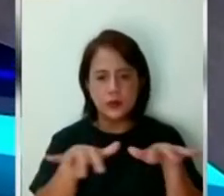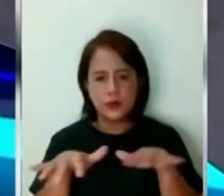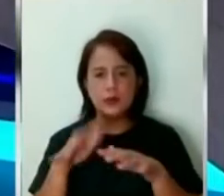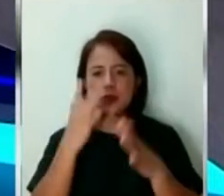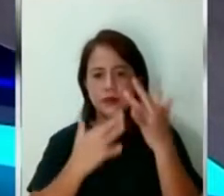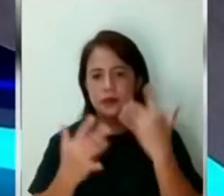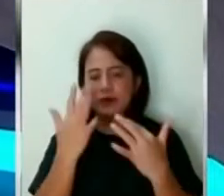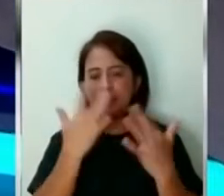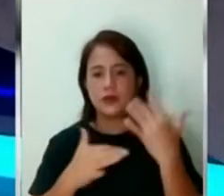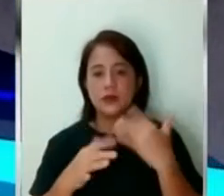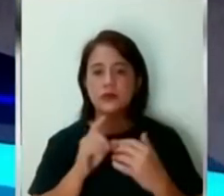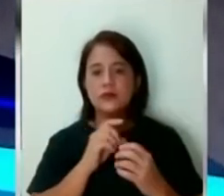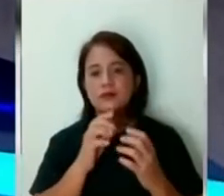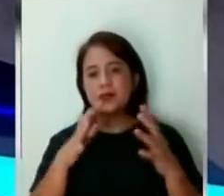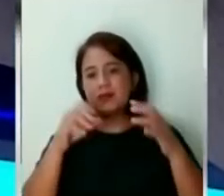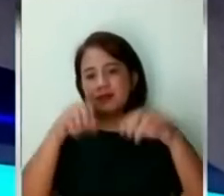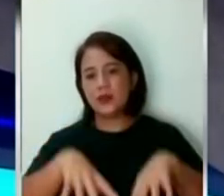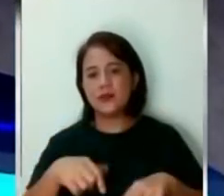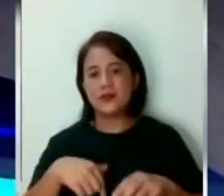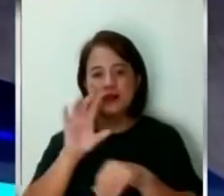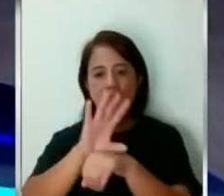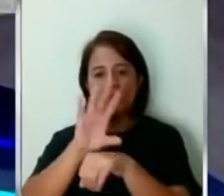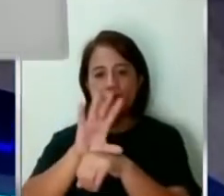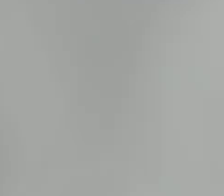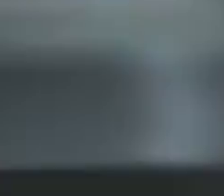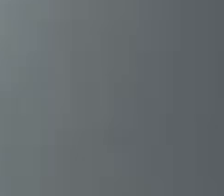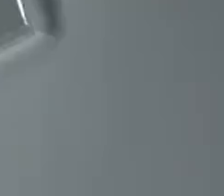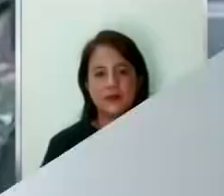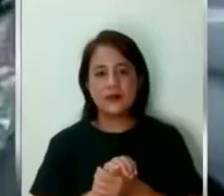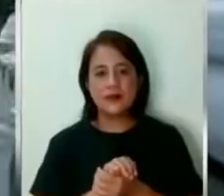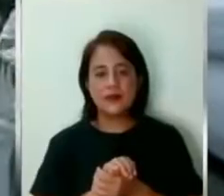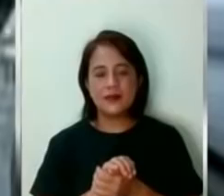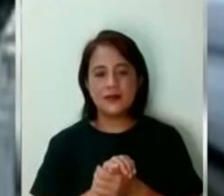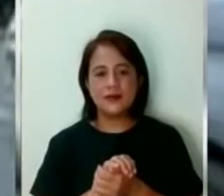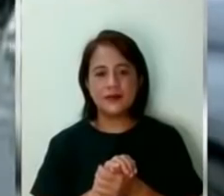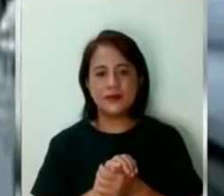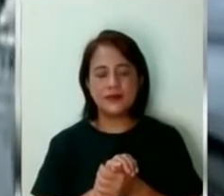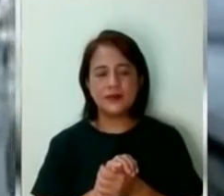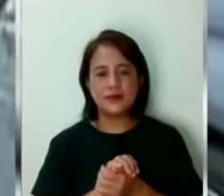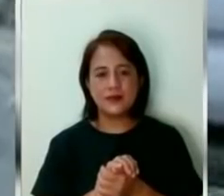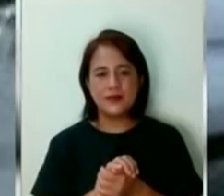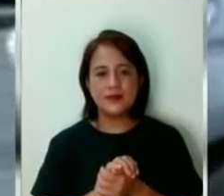kawalan daw para sa parokya. Nakatutok si Maki Pulido.